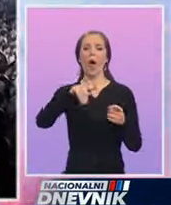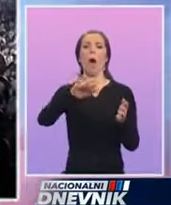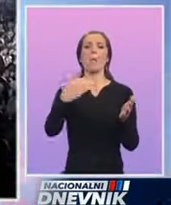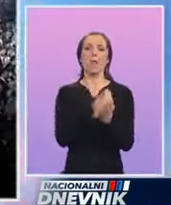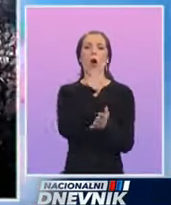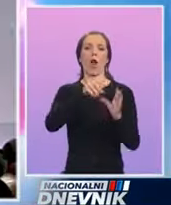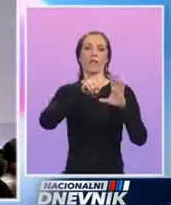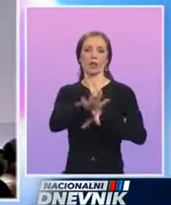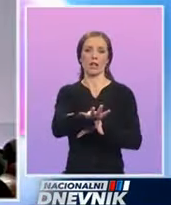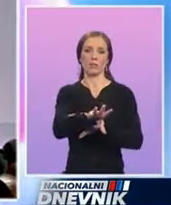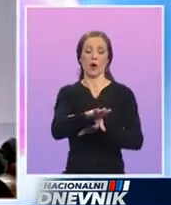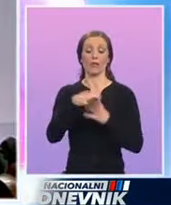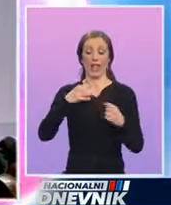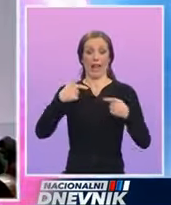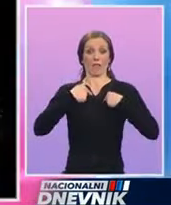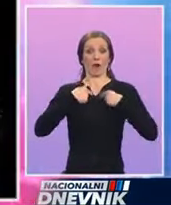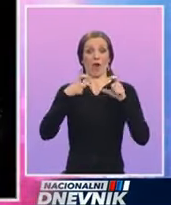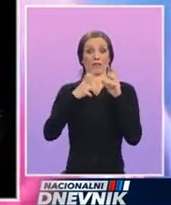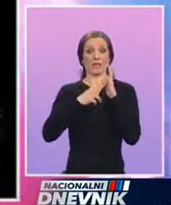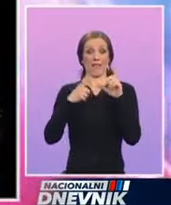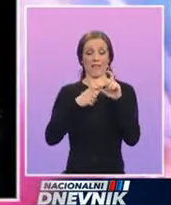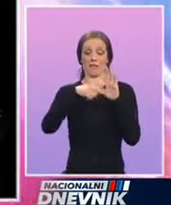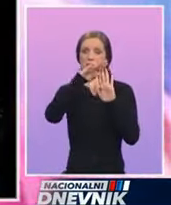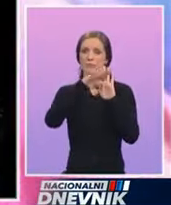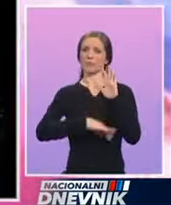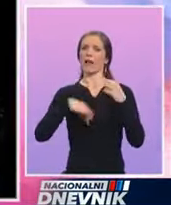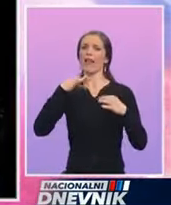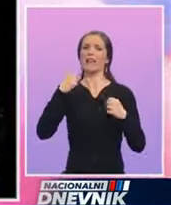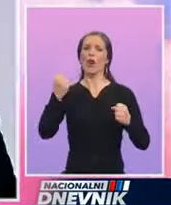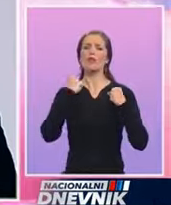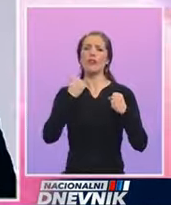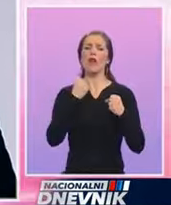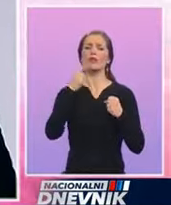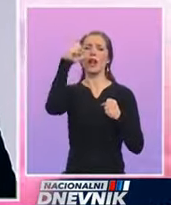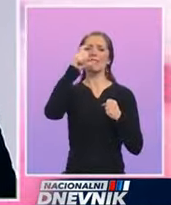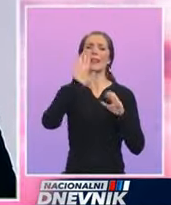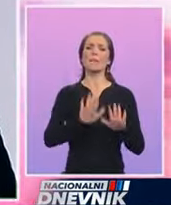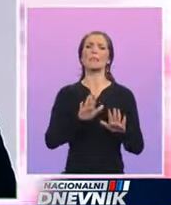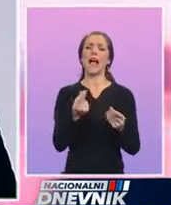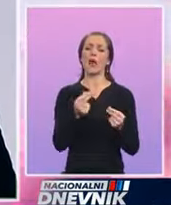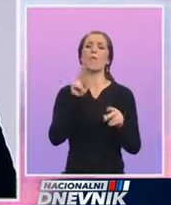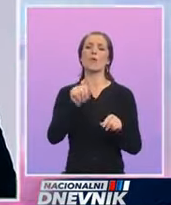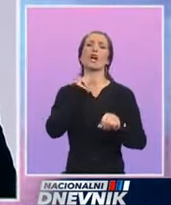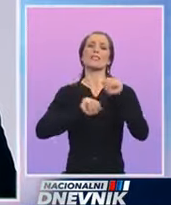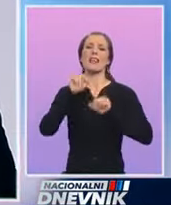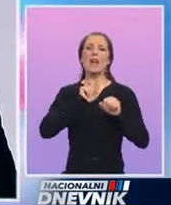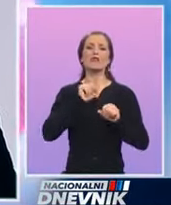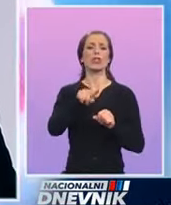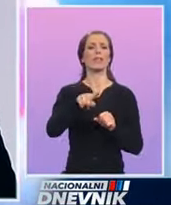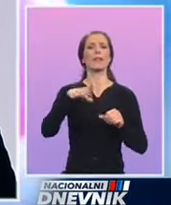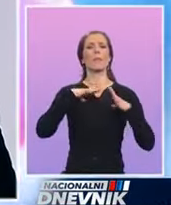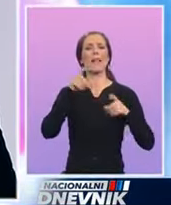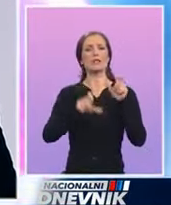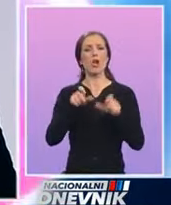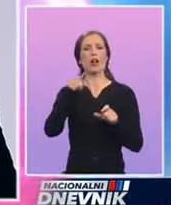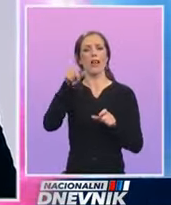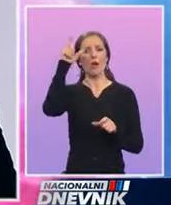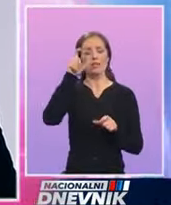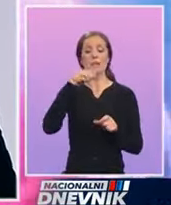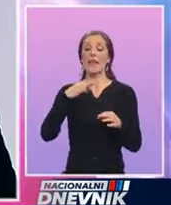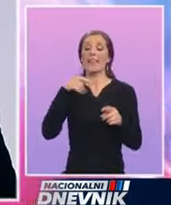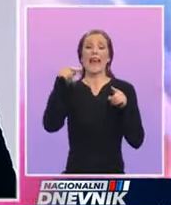delo. Jedino ova lista, jedino snažna srpska ekonomija može da zaštiti srpskog penzionera. I jedino ona može